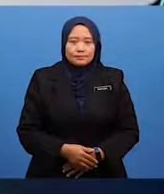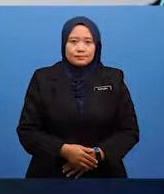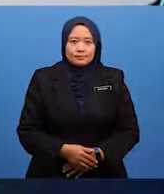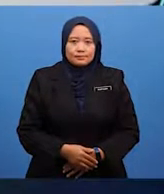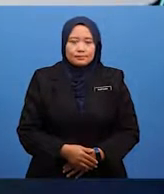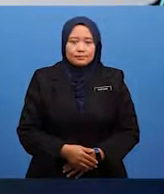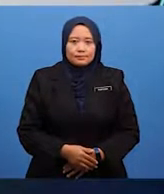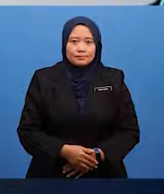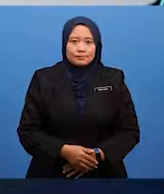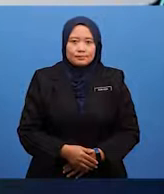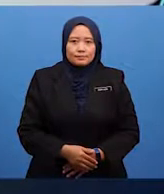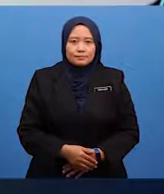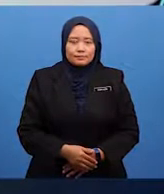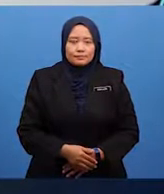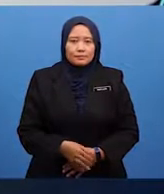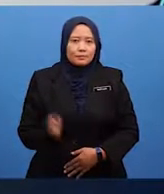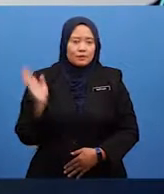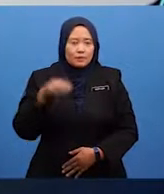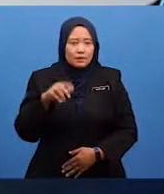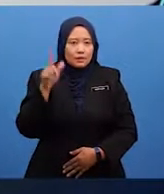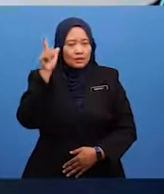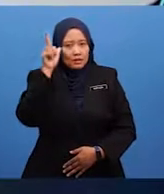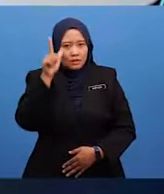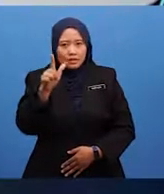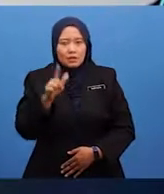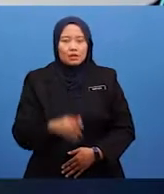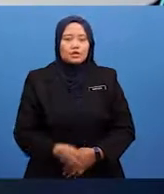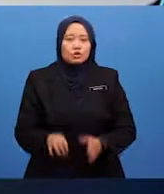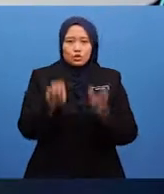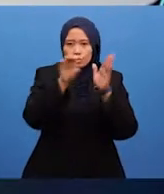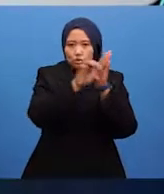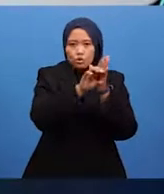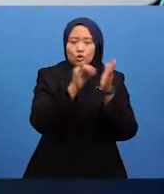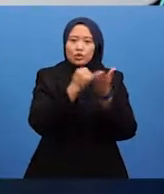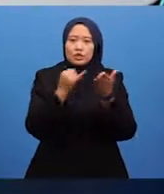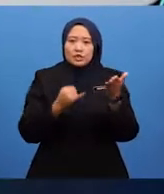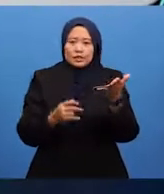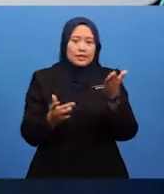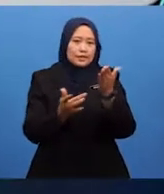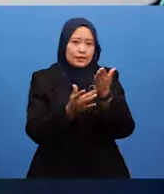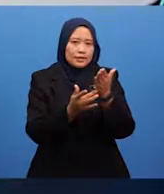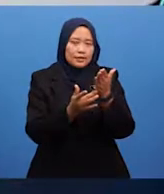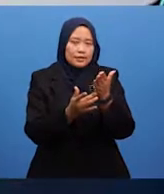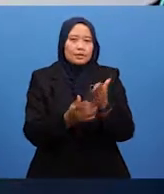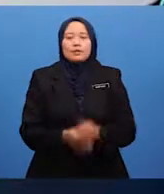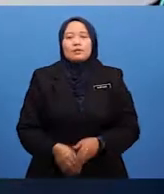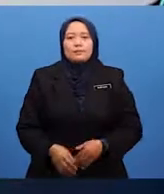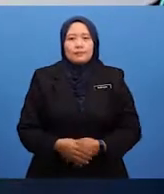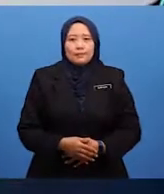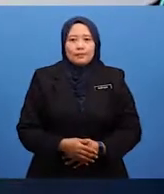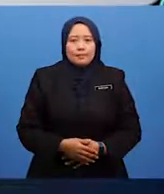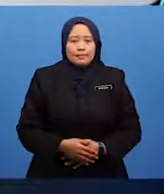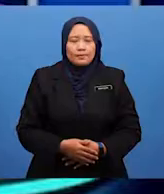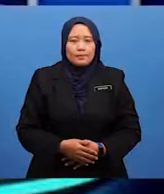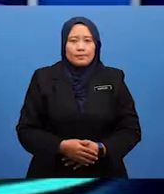Baiklah para penyajiannya Mari kita lihat contoh lukisan Teknik ini dan kaidah komunikasi antara mereka dan